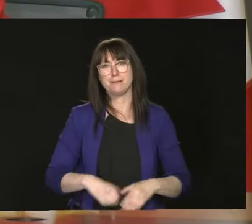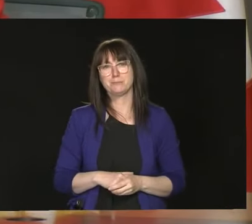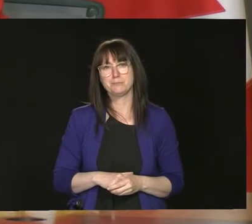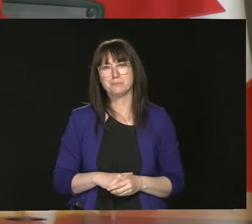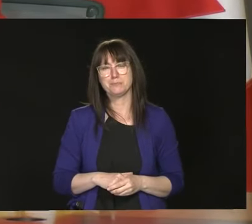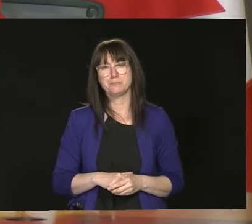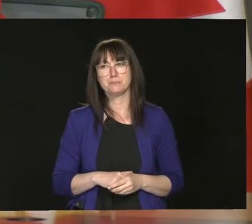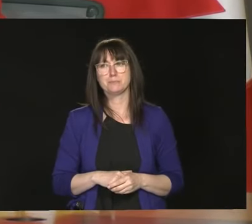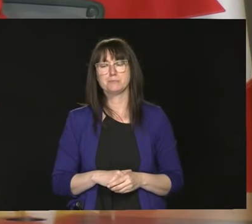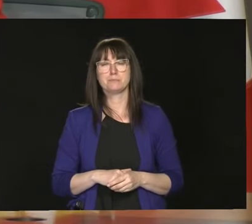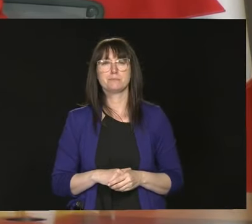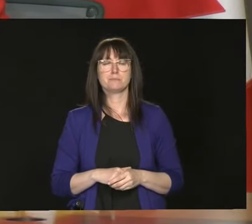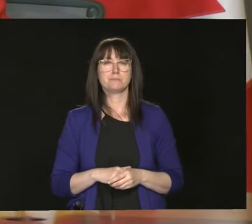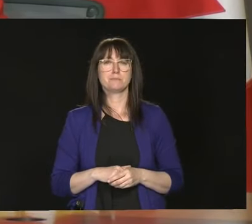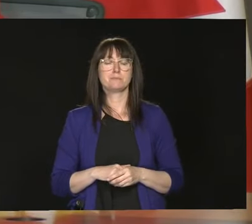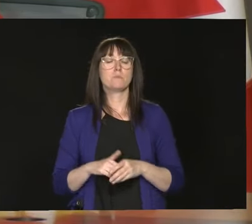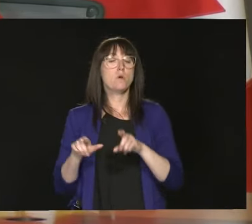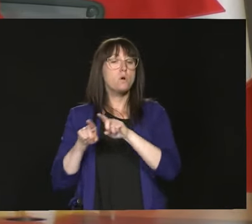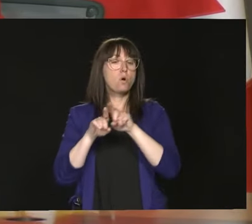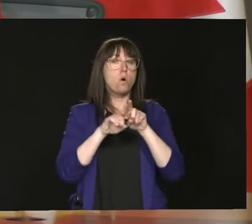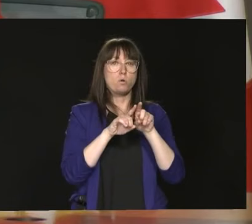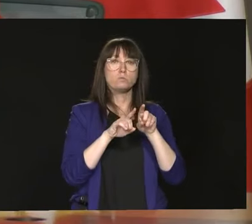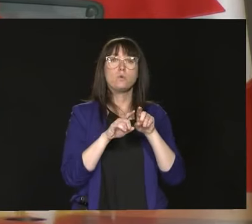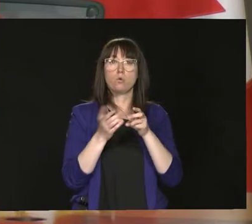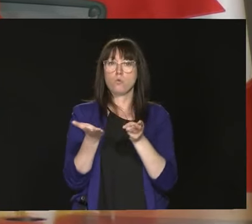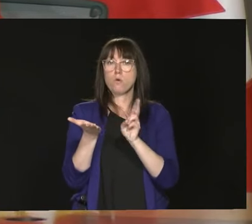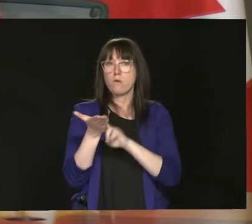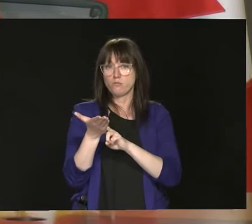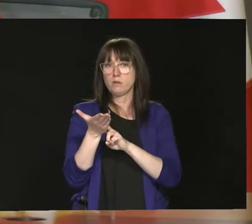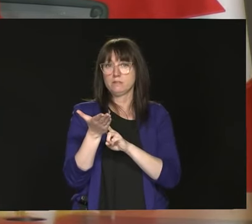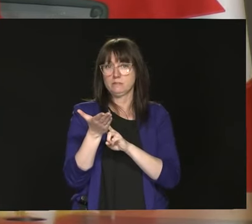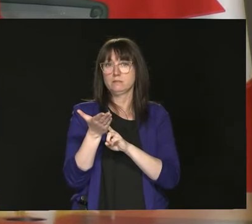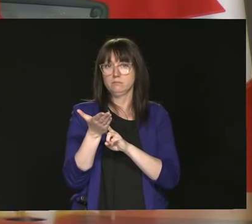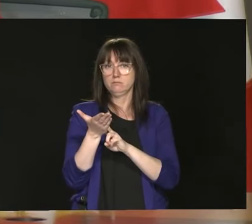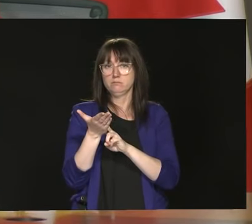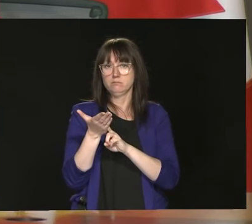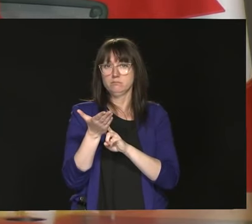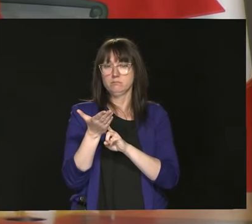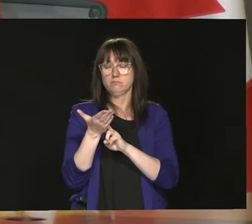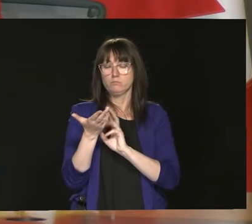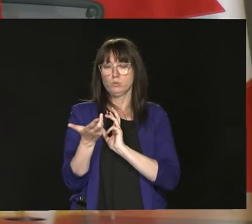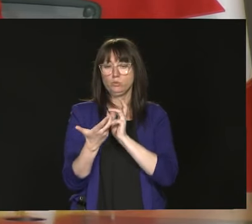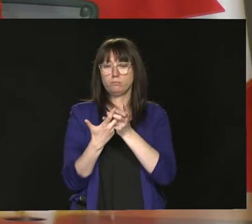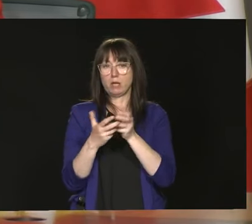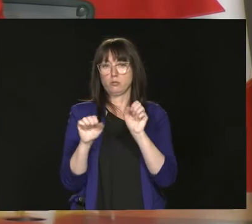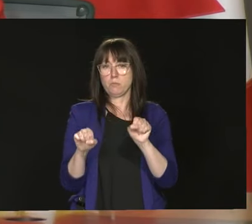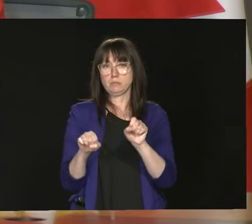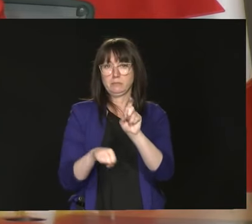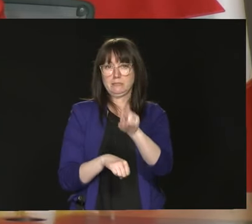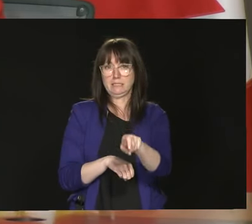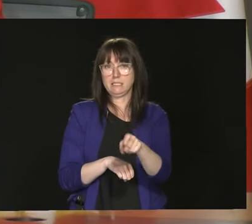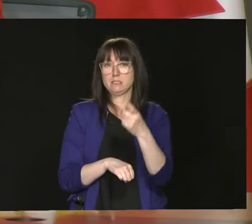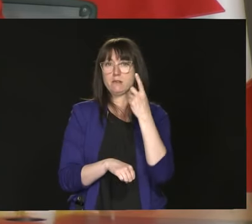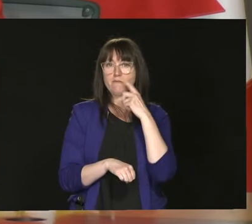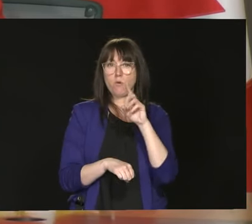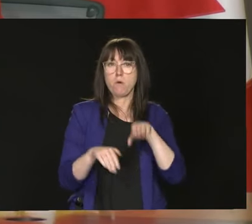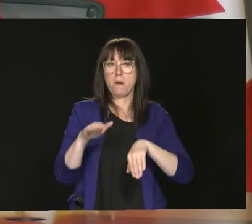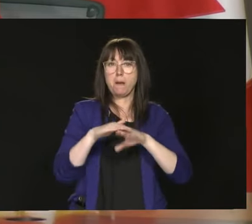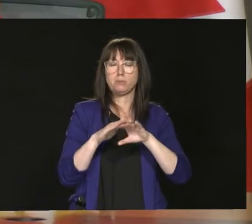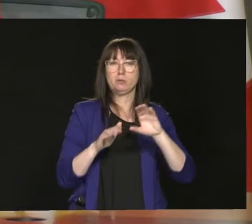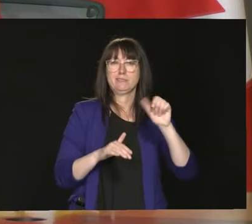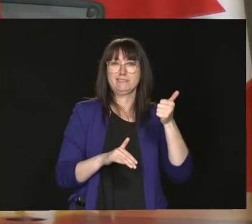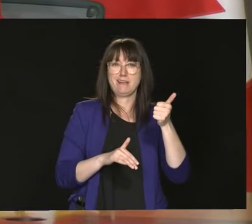répondre à un besoin éventuel pour au plus 10 unités de santé mobile.